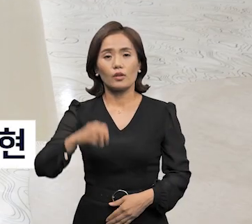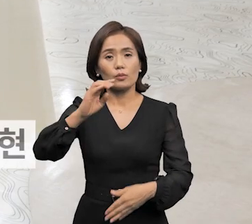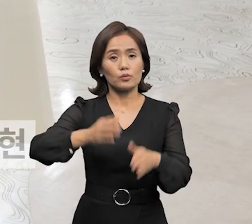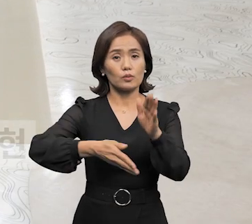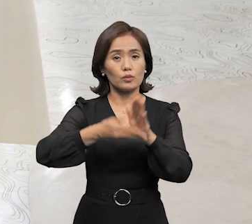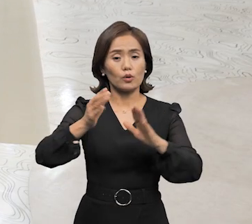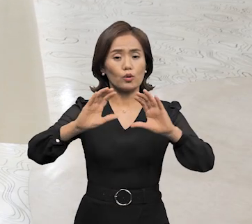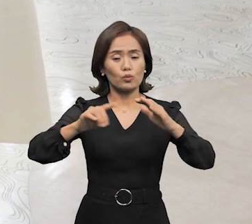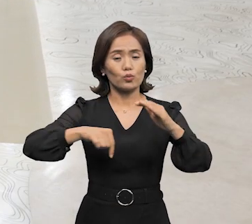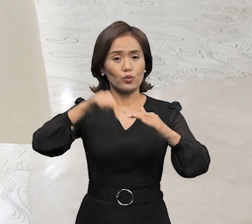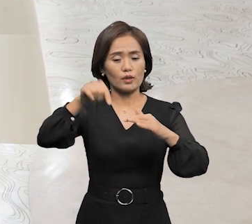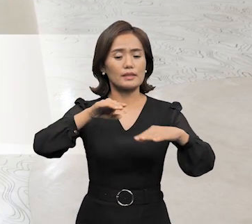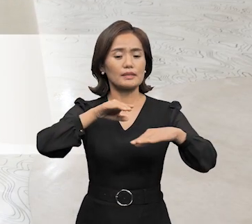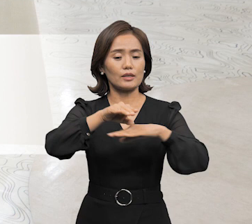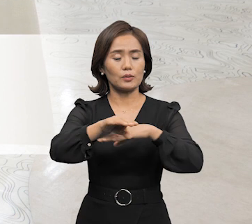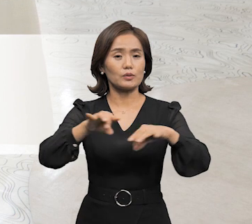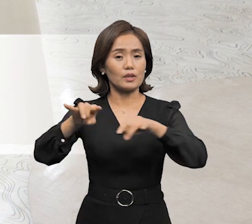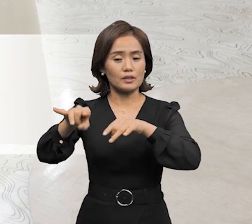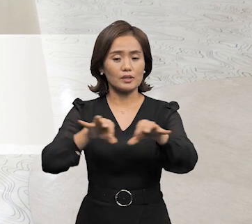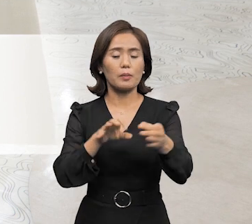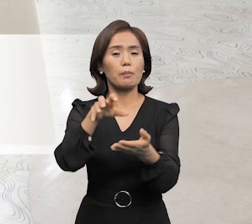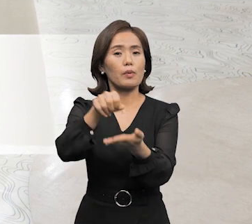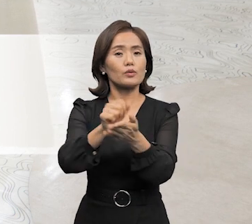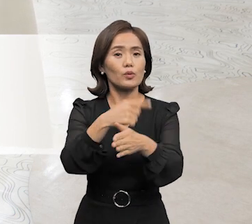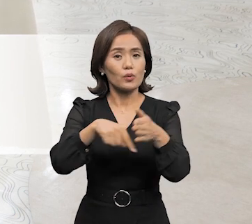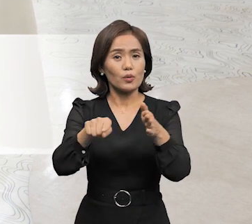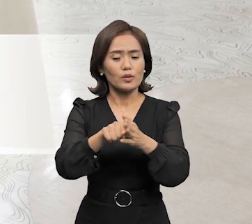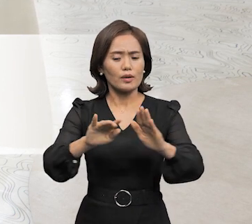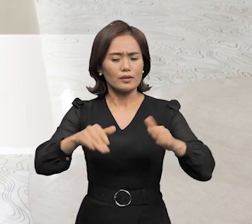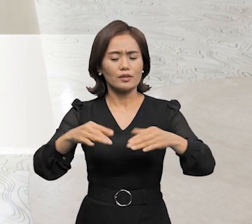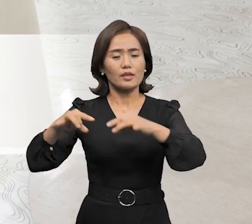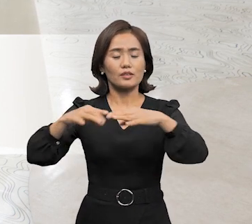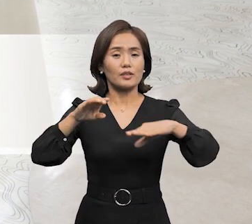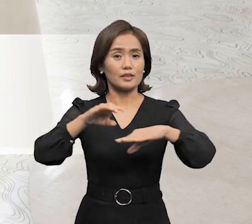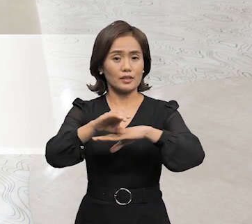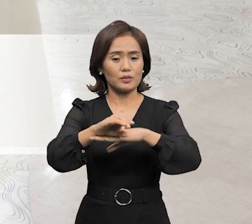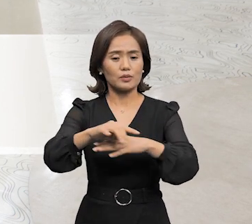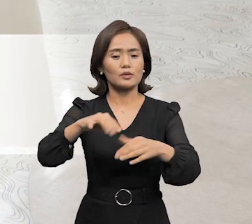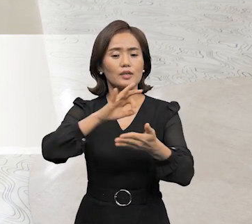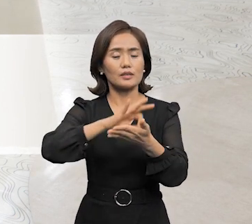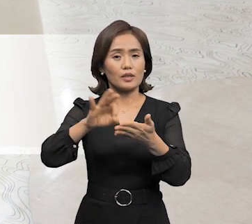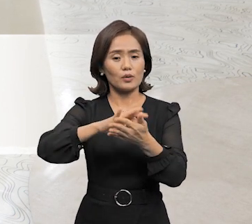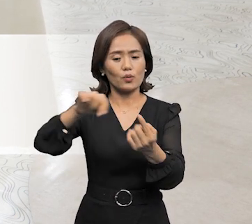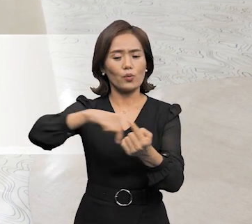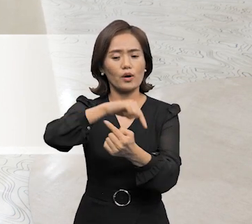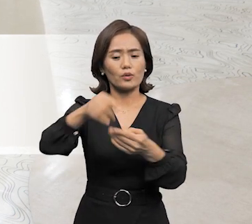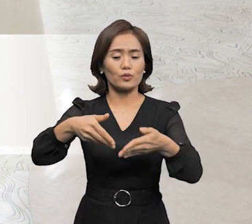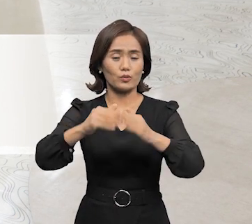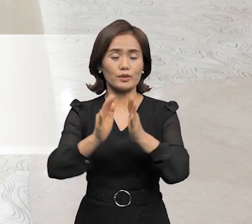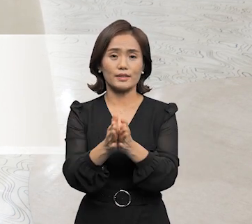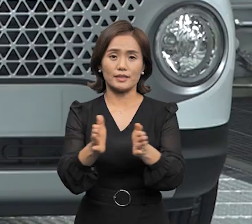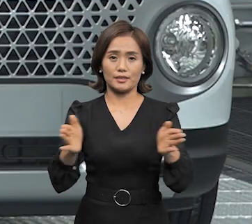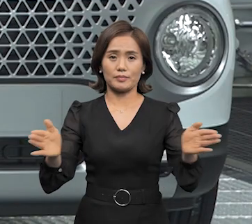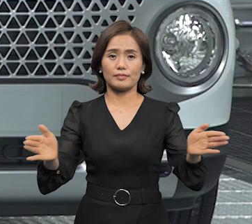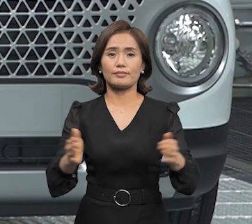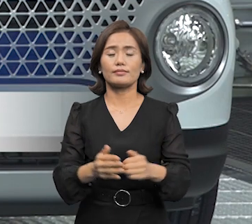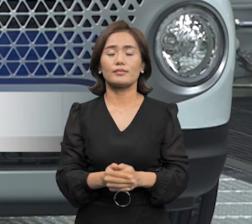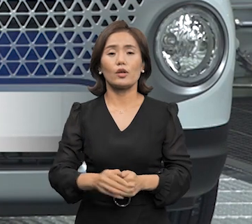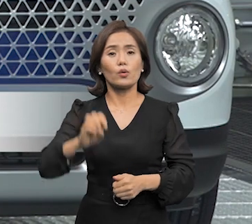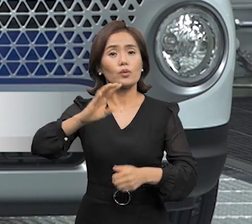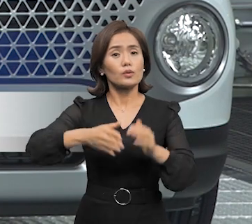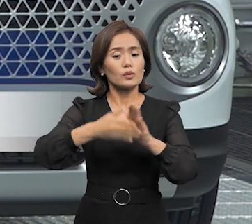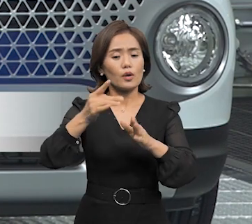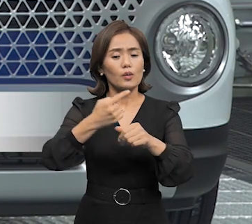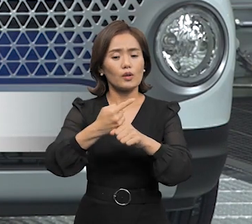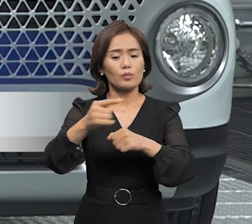광주시가 국내외 자동차 시장을 선점하기 위해 경형 전기자동차 상용화 생태계 조성에 나섭니다.